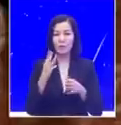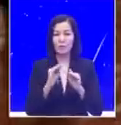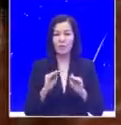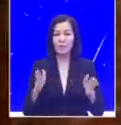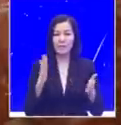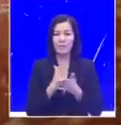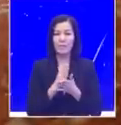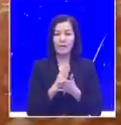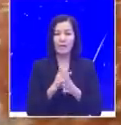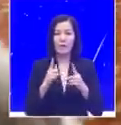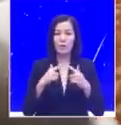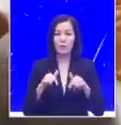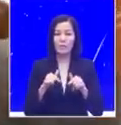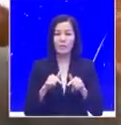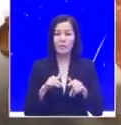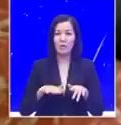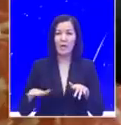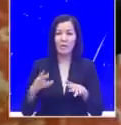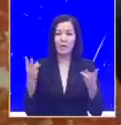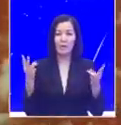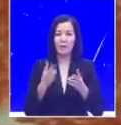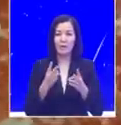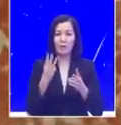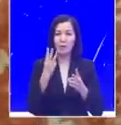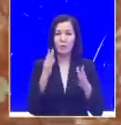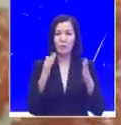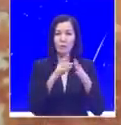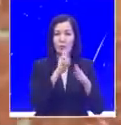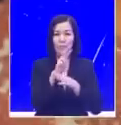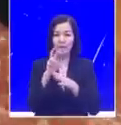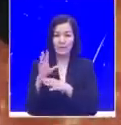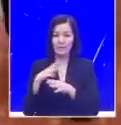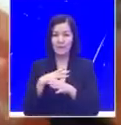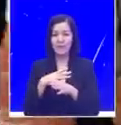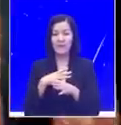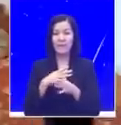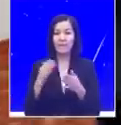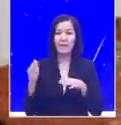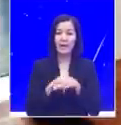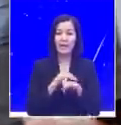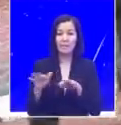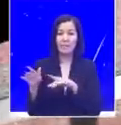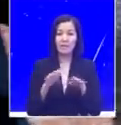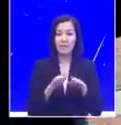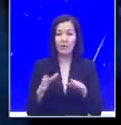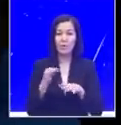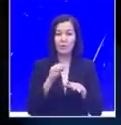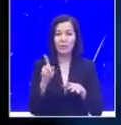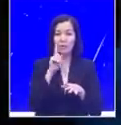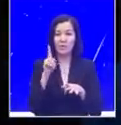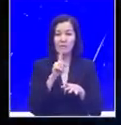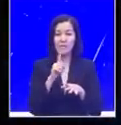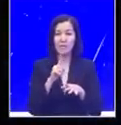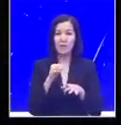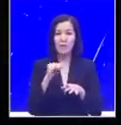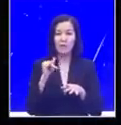отыр. Ұйымдастырушылар осы аймақтағы көмекке мұқтаж 3 үйді қамтыды. Олардың айтуынша, бұл қайырымдылық облыстық жастар орталығы мен жетісулық